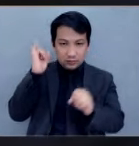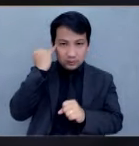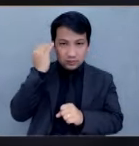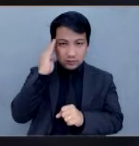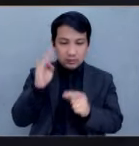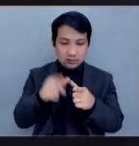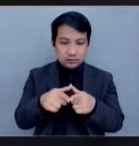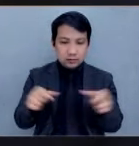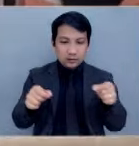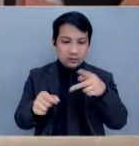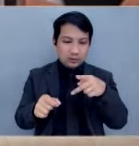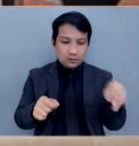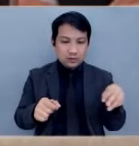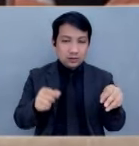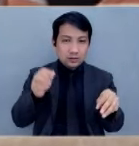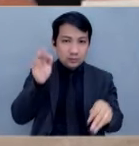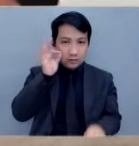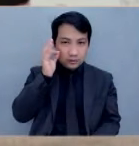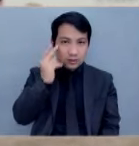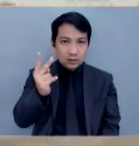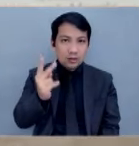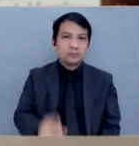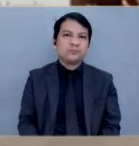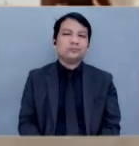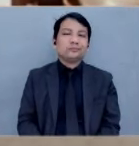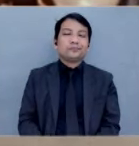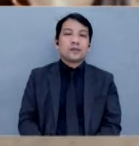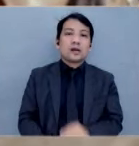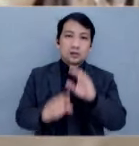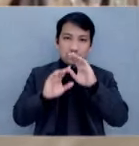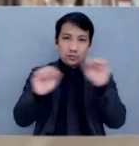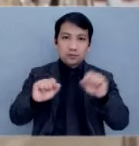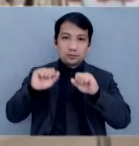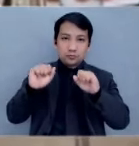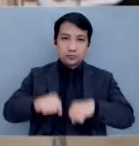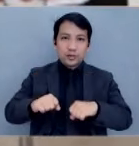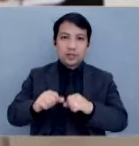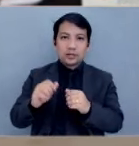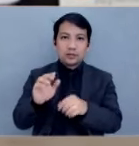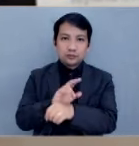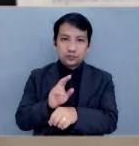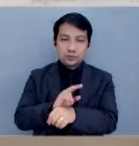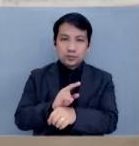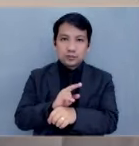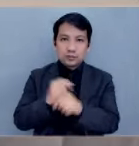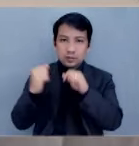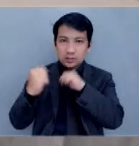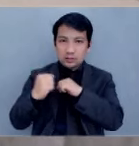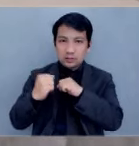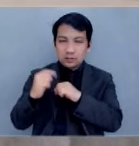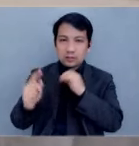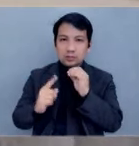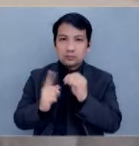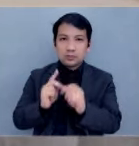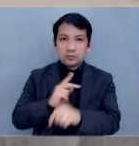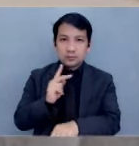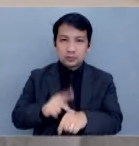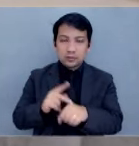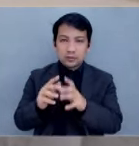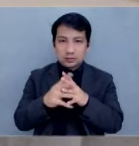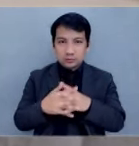Minister Fumio Kishida. Ipinaliwanag din ni Marcos na pwede lamang gamitin ang Mutual Defense Treaty ng Pilipinas at Amerika